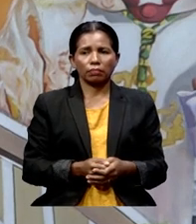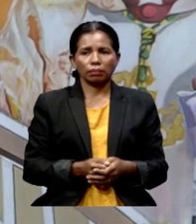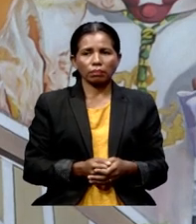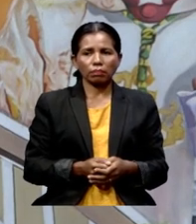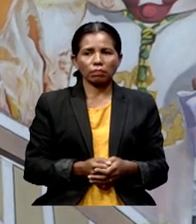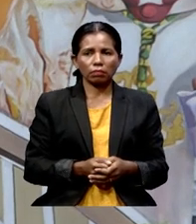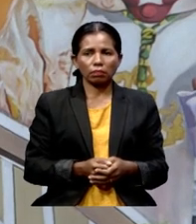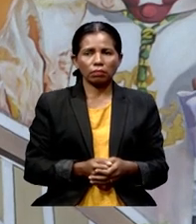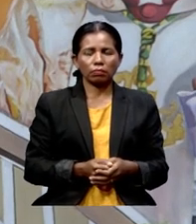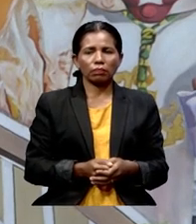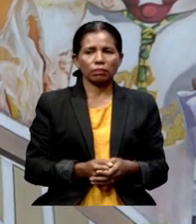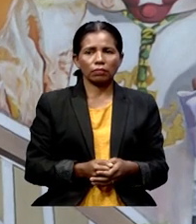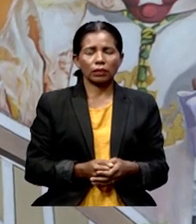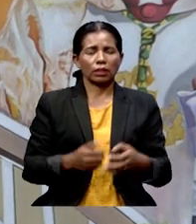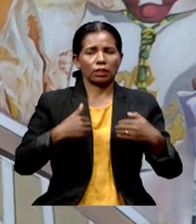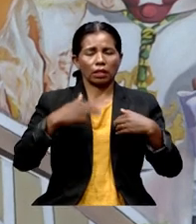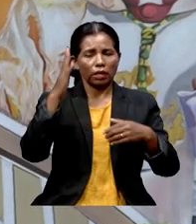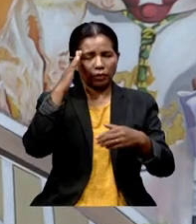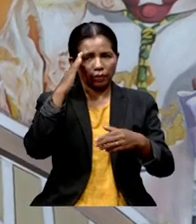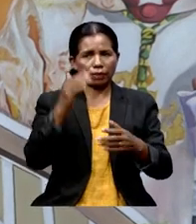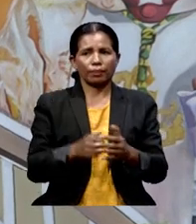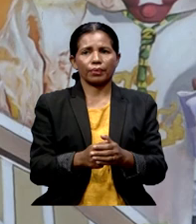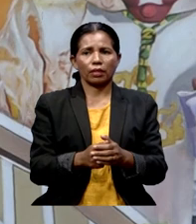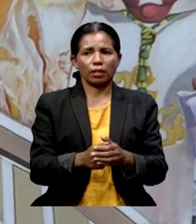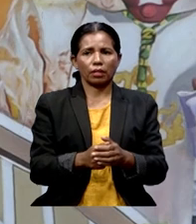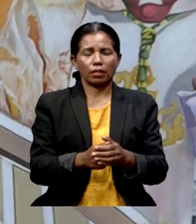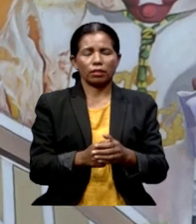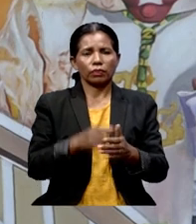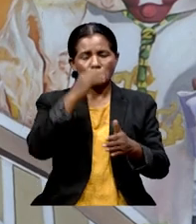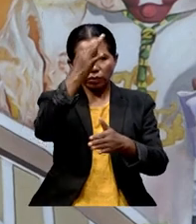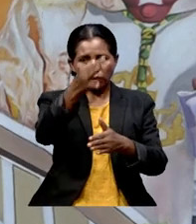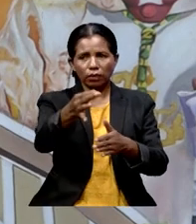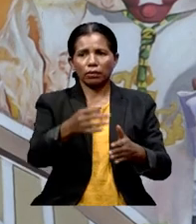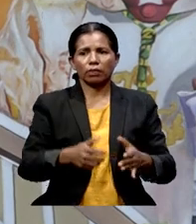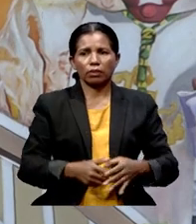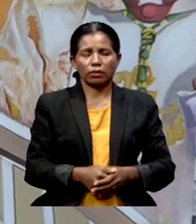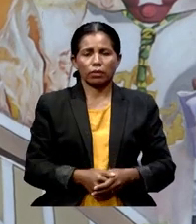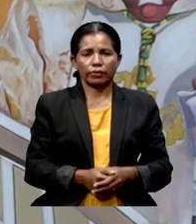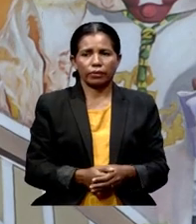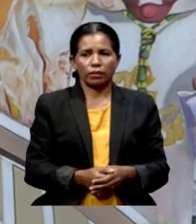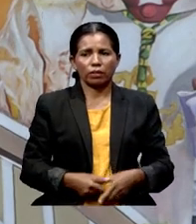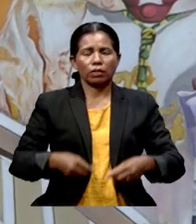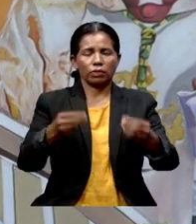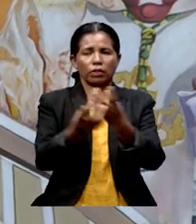Myanmar hanoin Mas Depan for